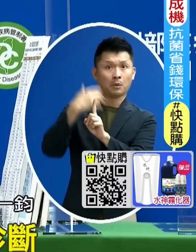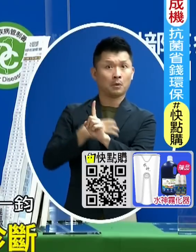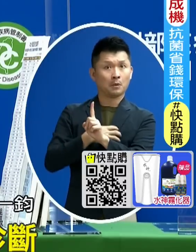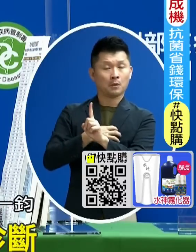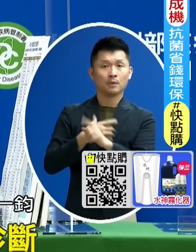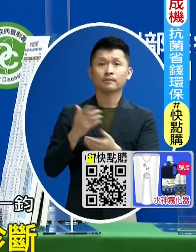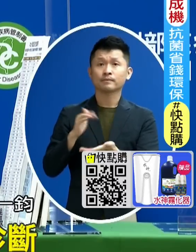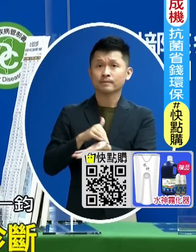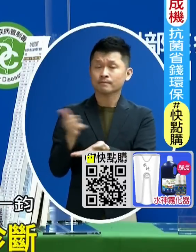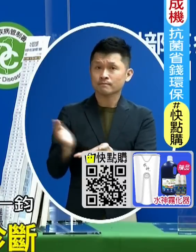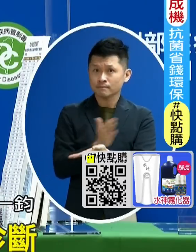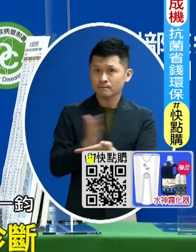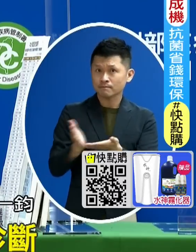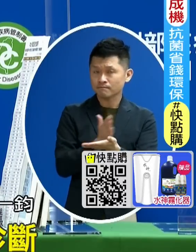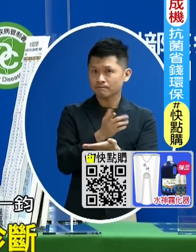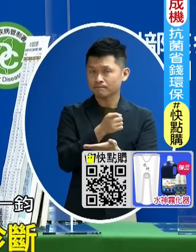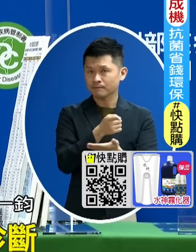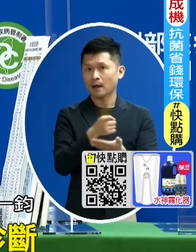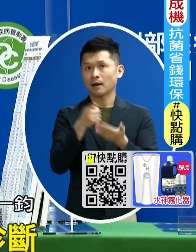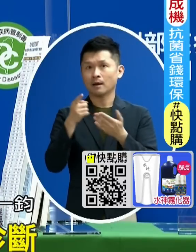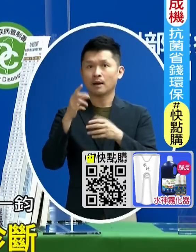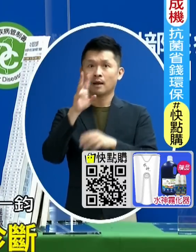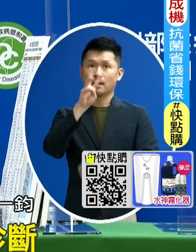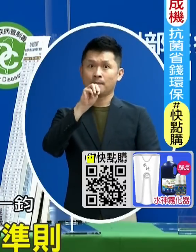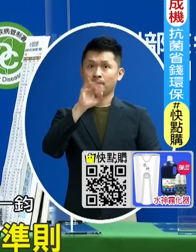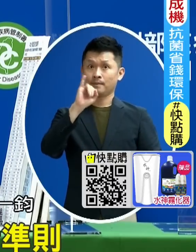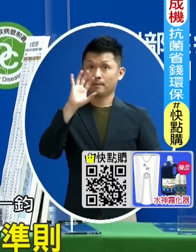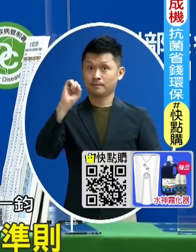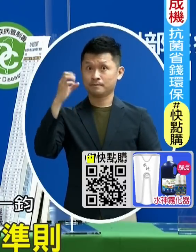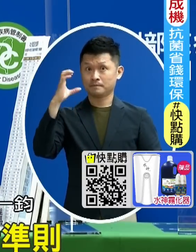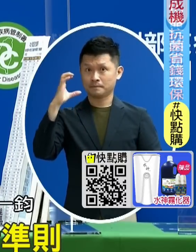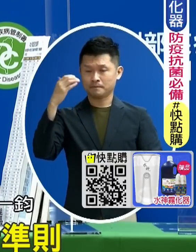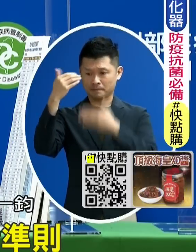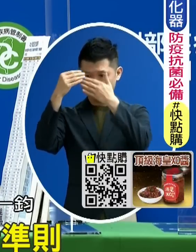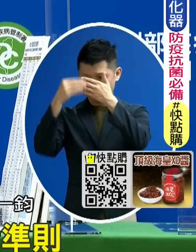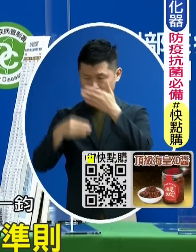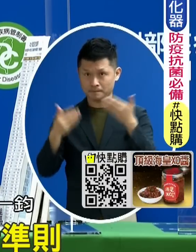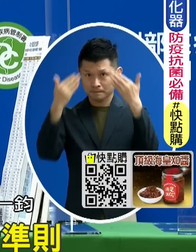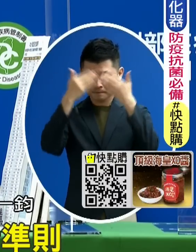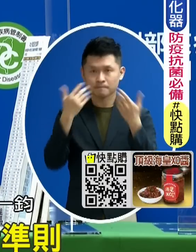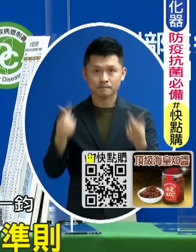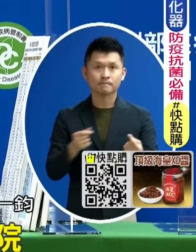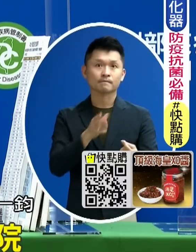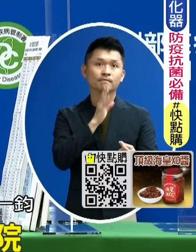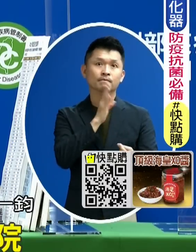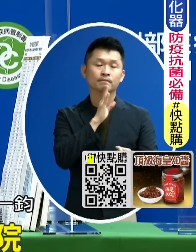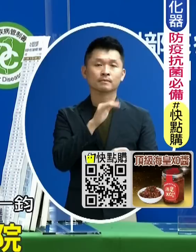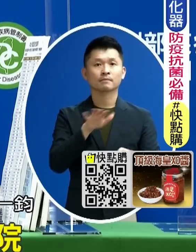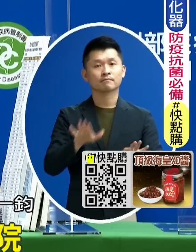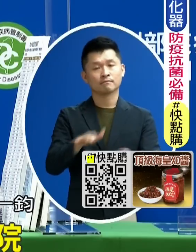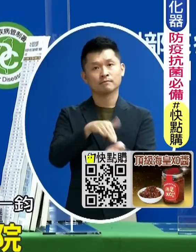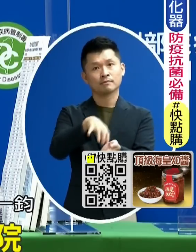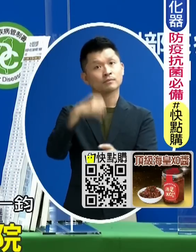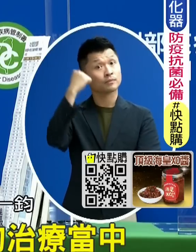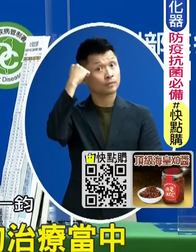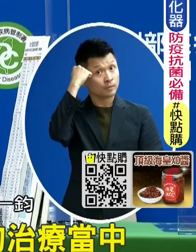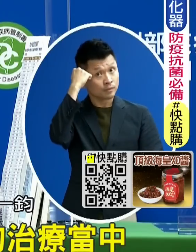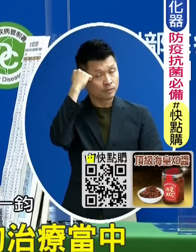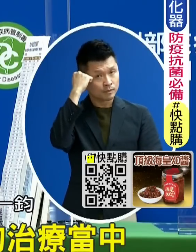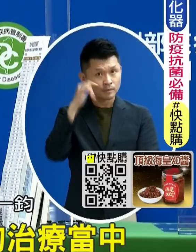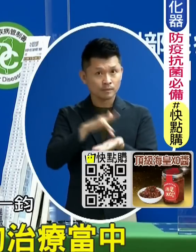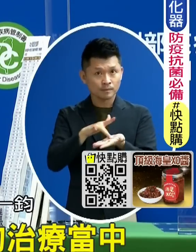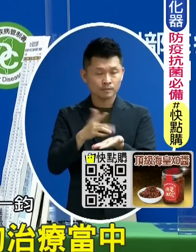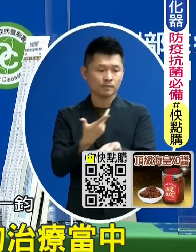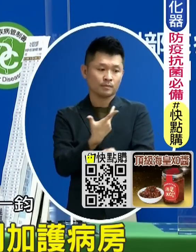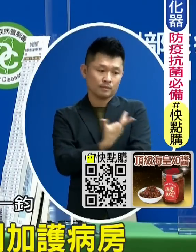那经过医师评估诊断符合这个 Miss C 的这个诊断的准则，所以目前是住院在接受相关的一些